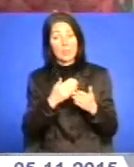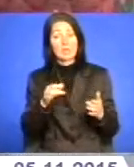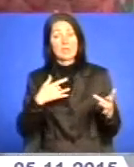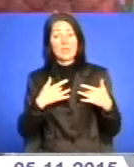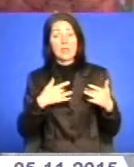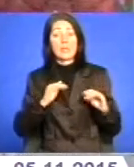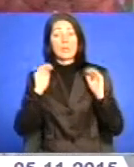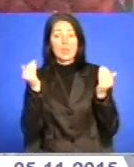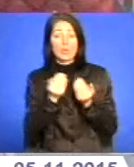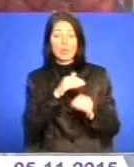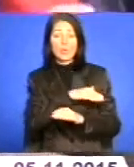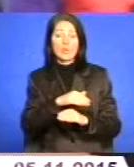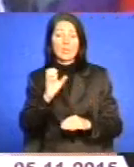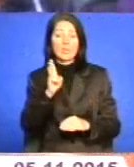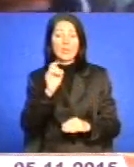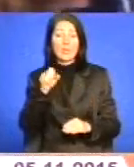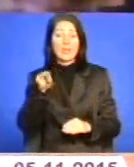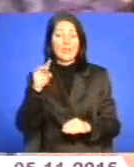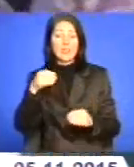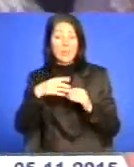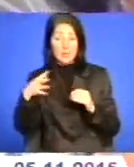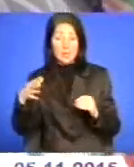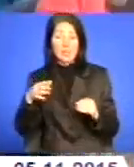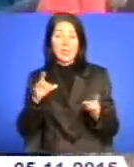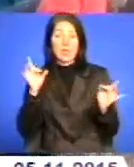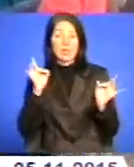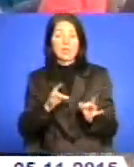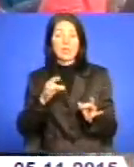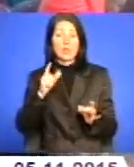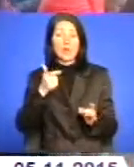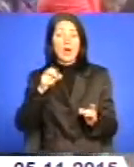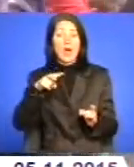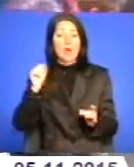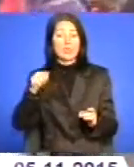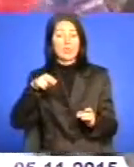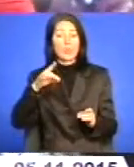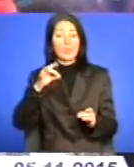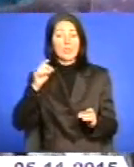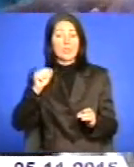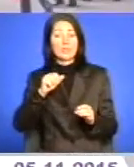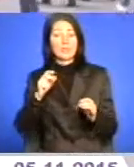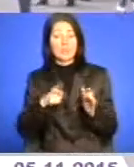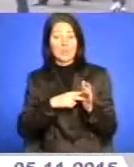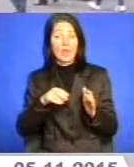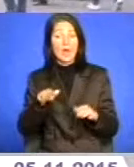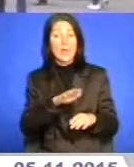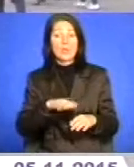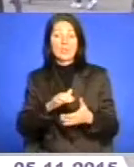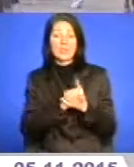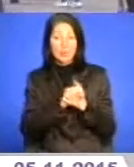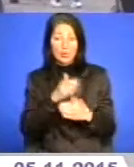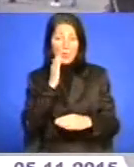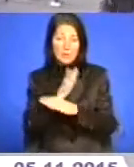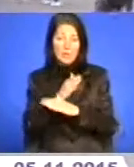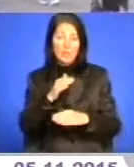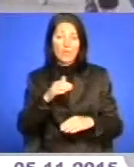вулиці Степана Бандери, 15, та перед рестораном «Галич» на вулиці Протасевича, 12, на масиві «Дружба», на перехресті вулиці Миру і Дружба, на